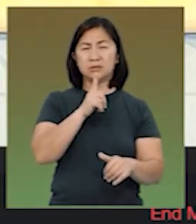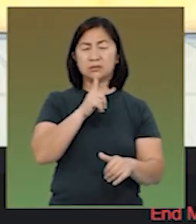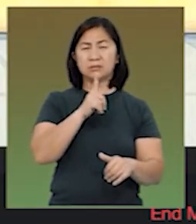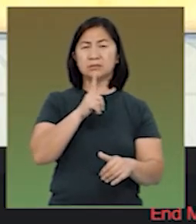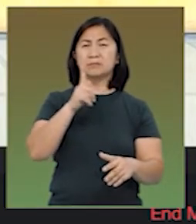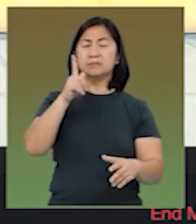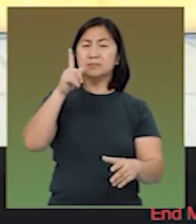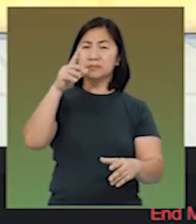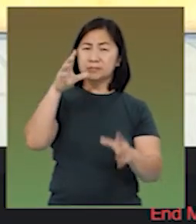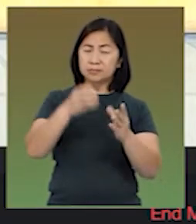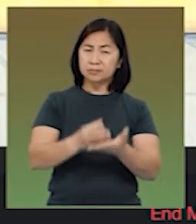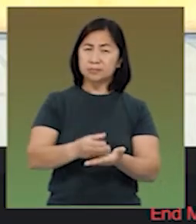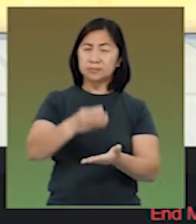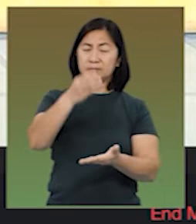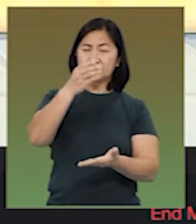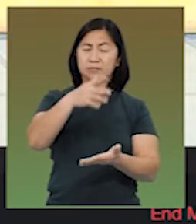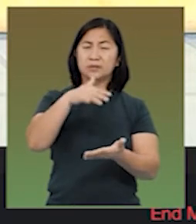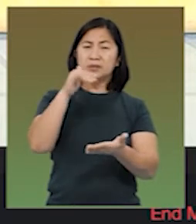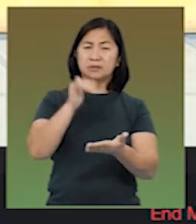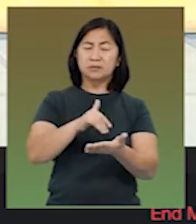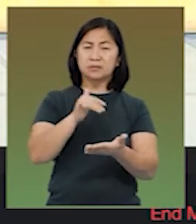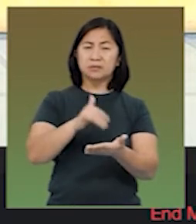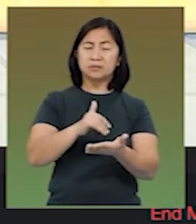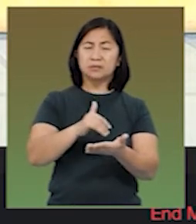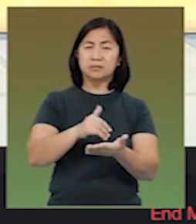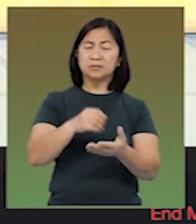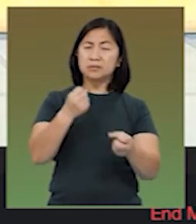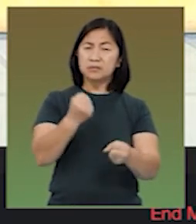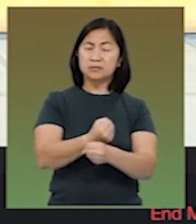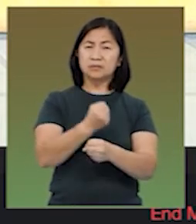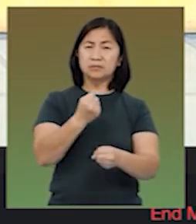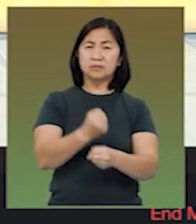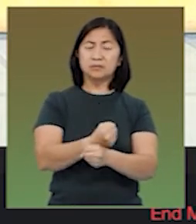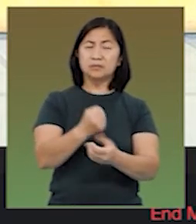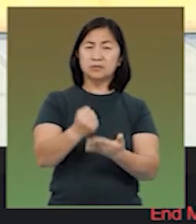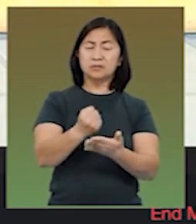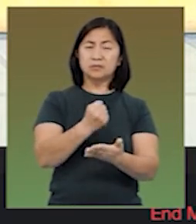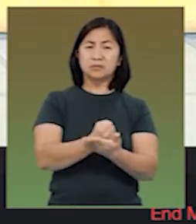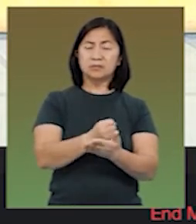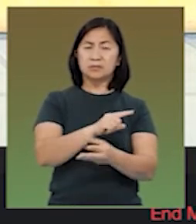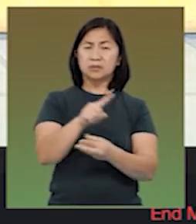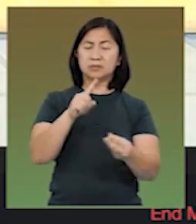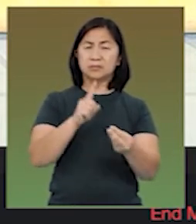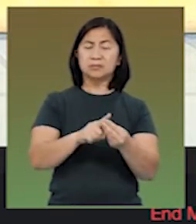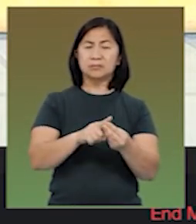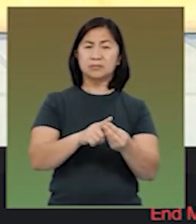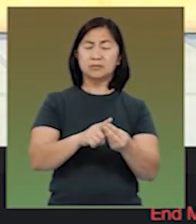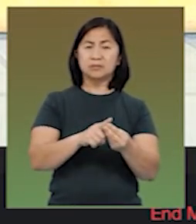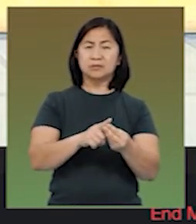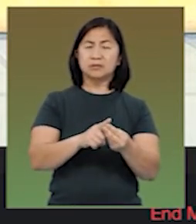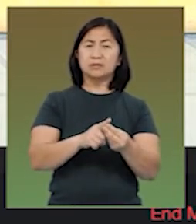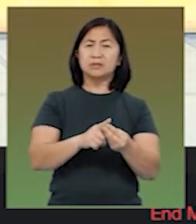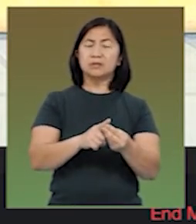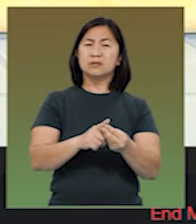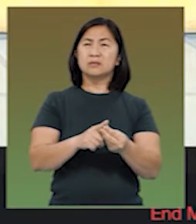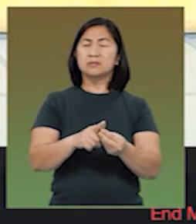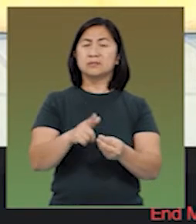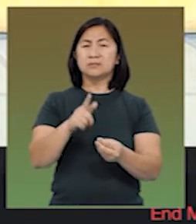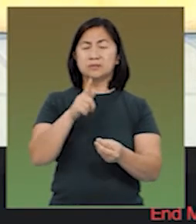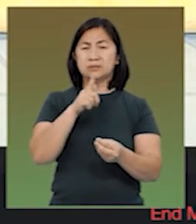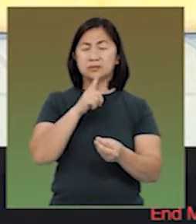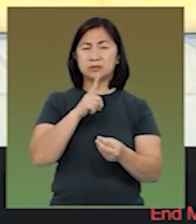container. Napag-aralan na sa inyong science subject ang tungkol sa liquid. Liquid is